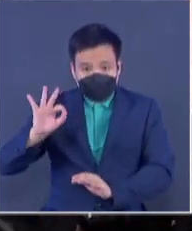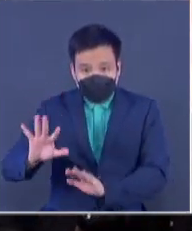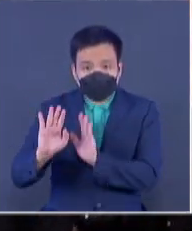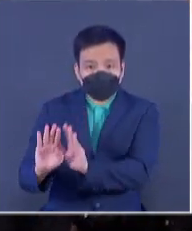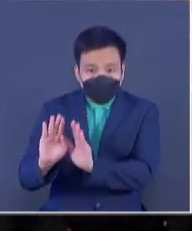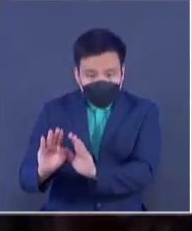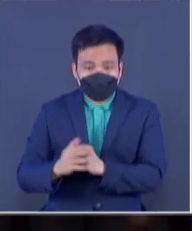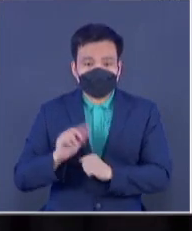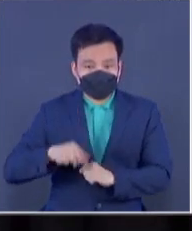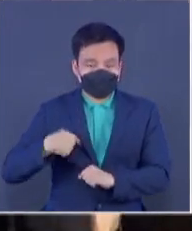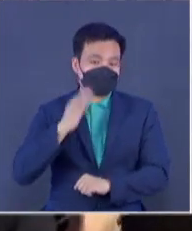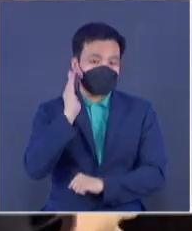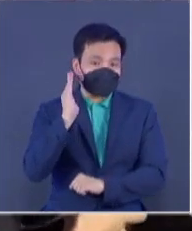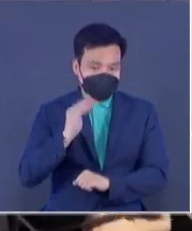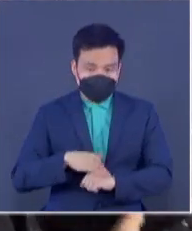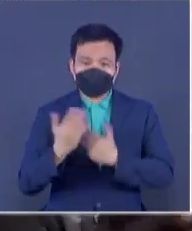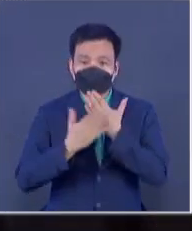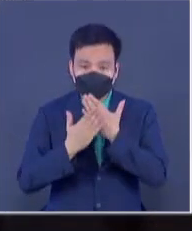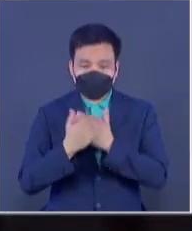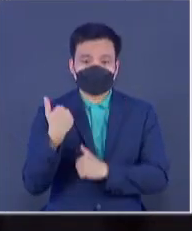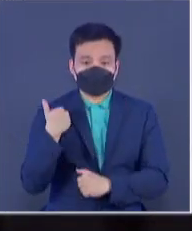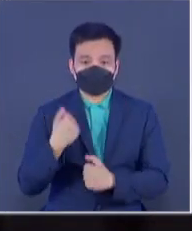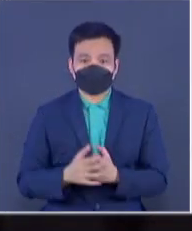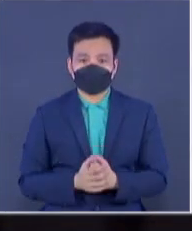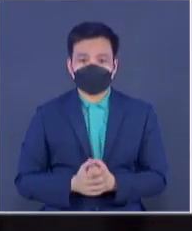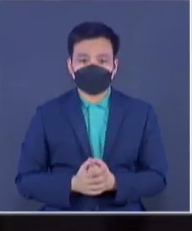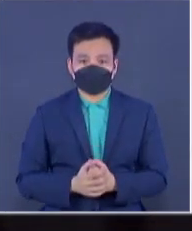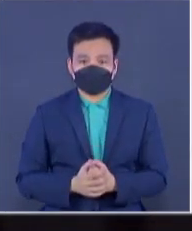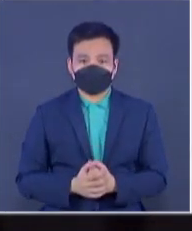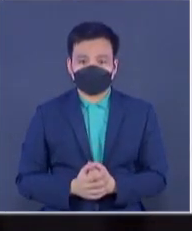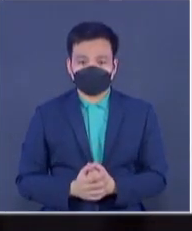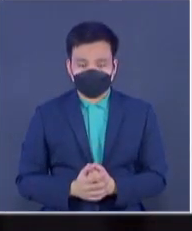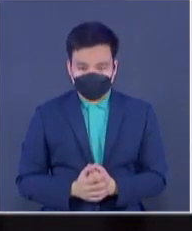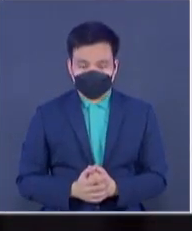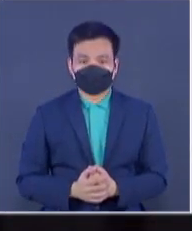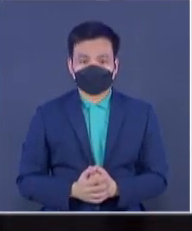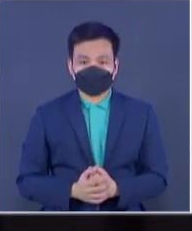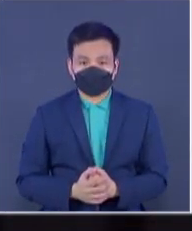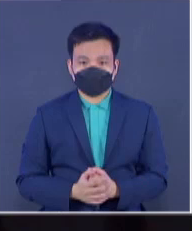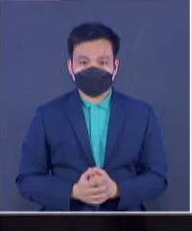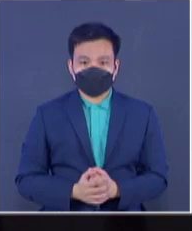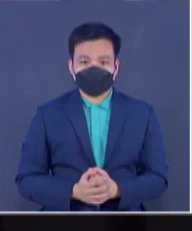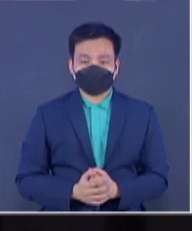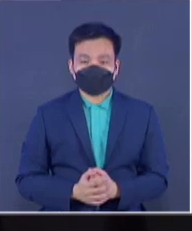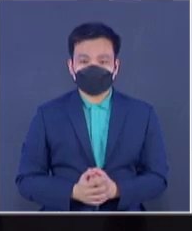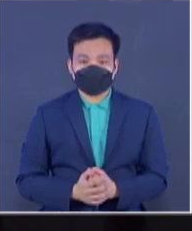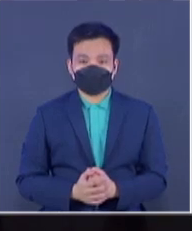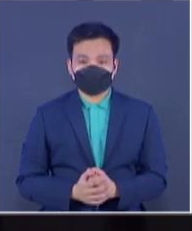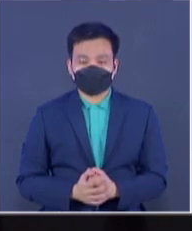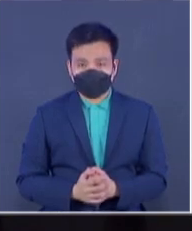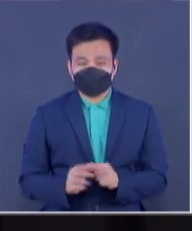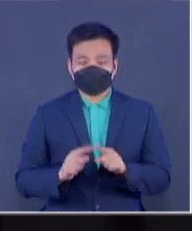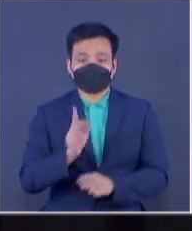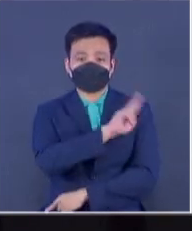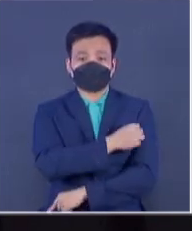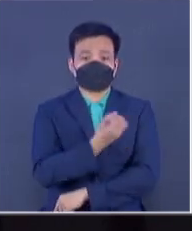ห้ามด้วยซ้ำไปฟังเสียงน้ำตาลกันใหม่ค่ะพอเรารู้ว่ามันสามารถแบบเก็บได้ตลอดไปอะไรอย่างเงี้ยแล้วก็เลยไม่รู้สึกแฮปปี้เพราะว่าอย่างที่บอก